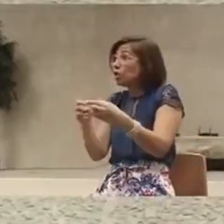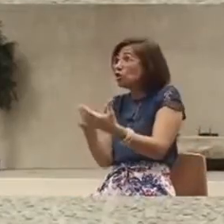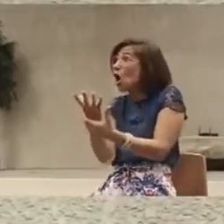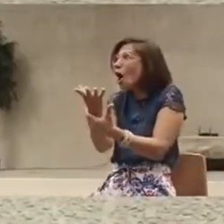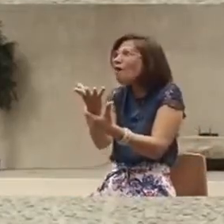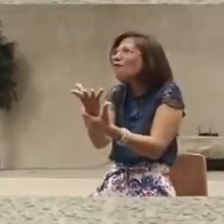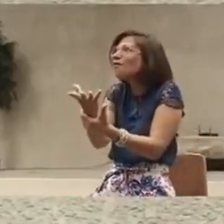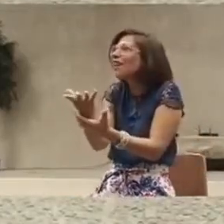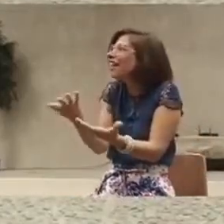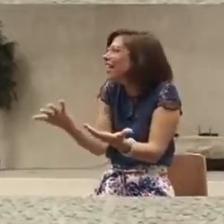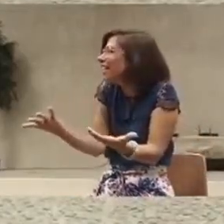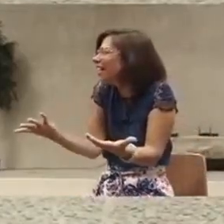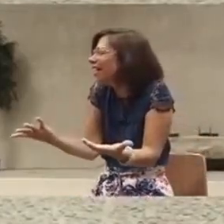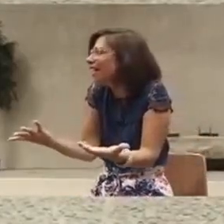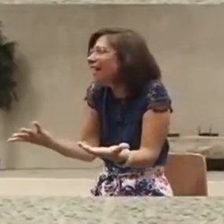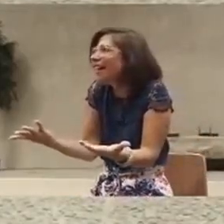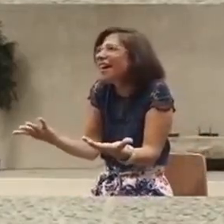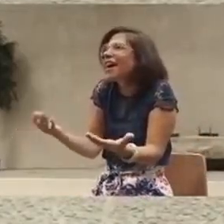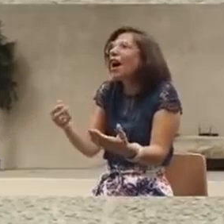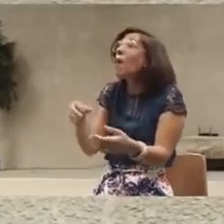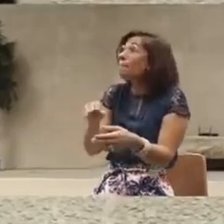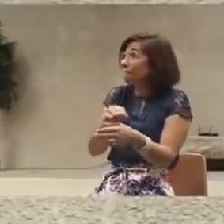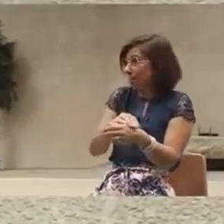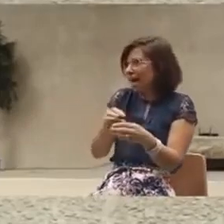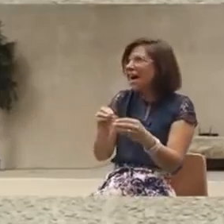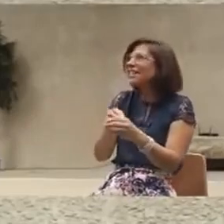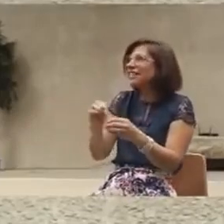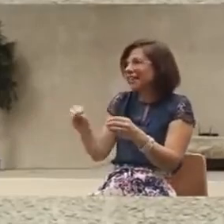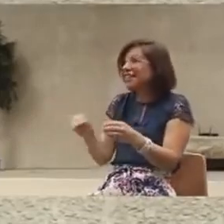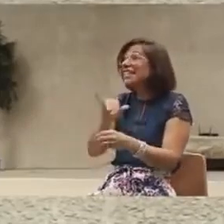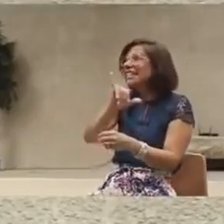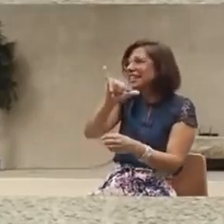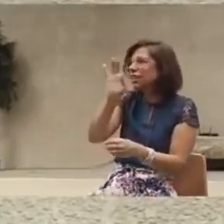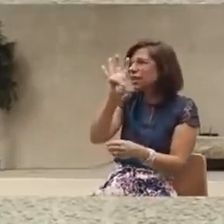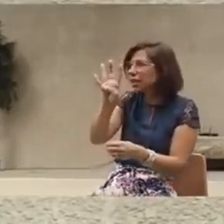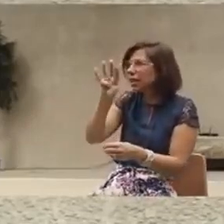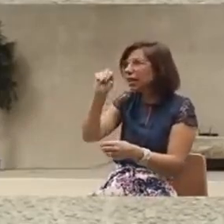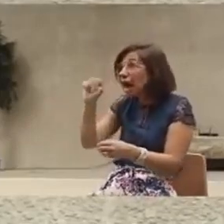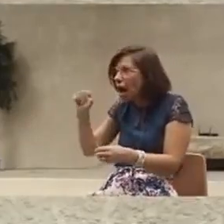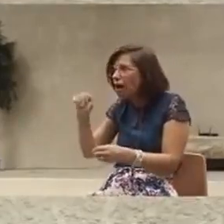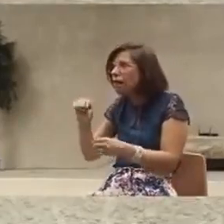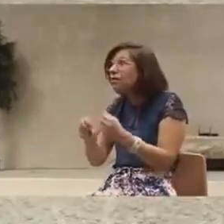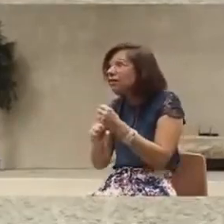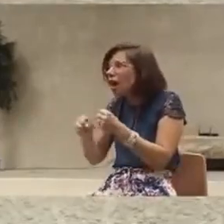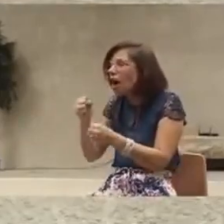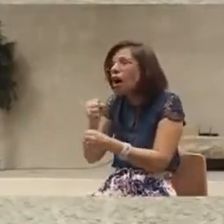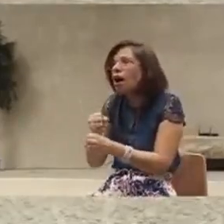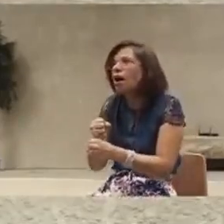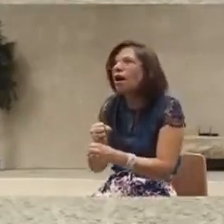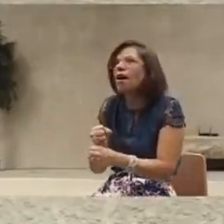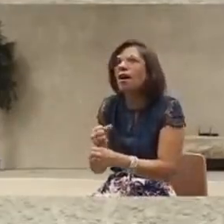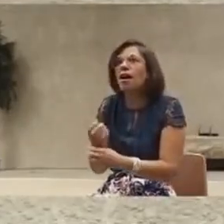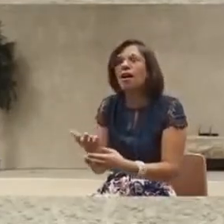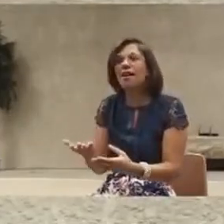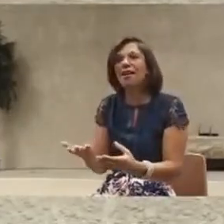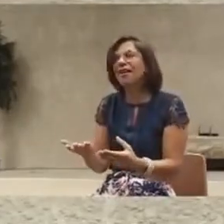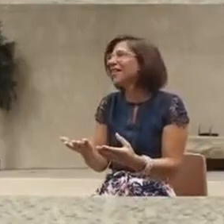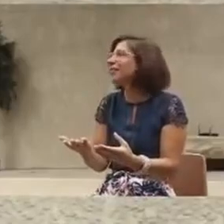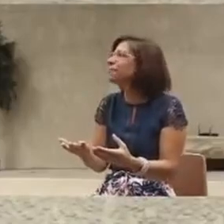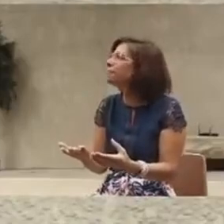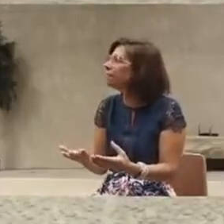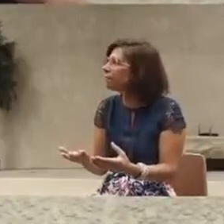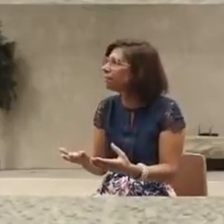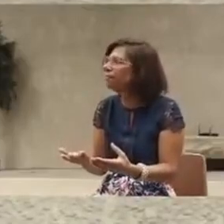être nourris. Oui, le rocher spirituel, le rocher qui est Jésus, les suivait. Et quand j'imagine, vous